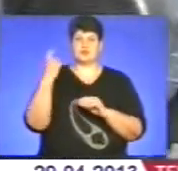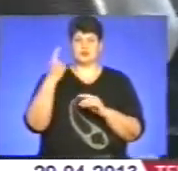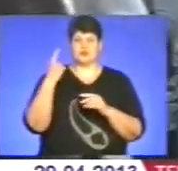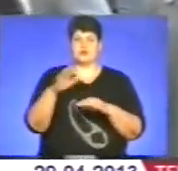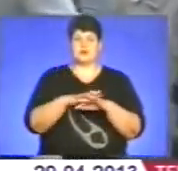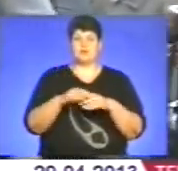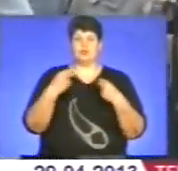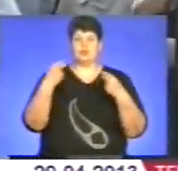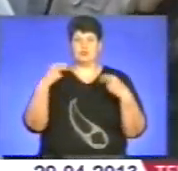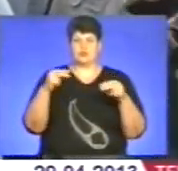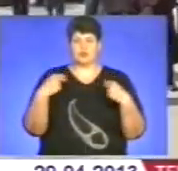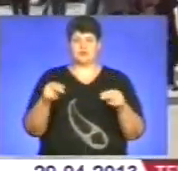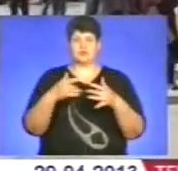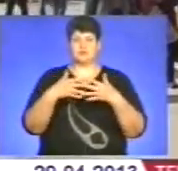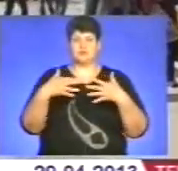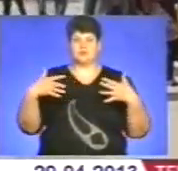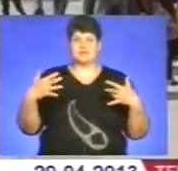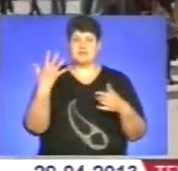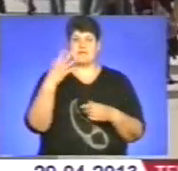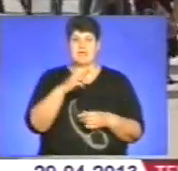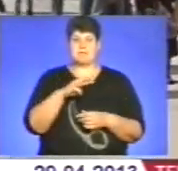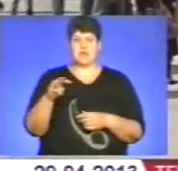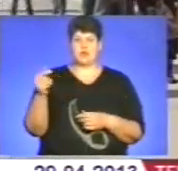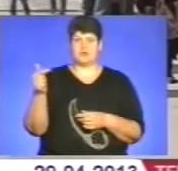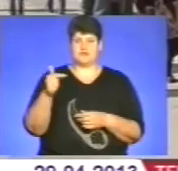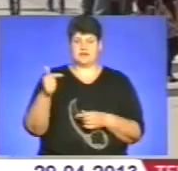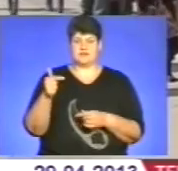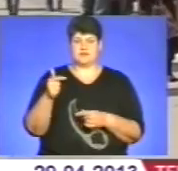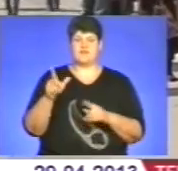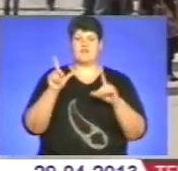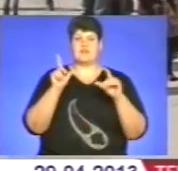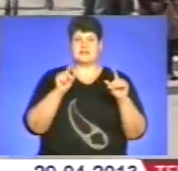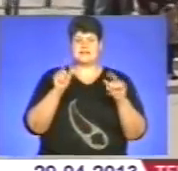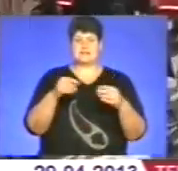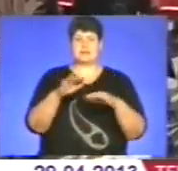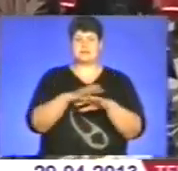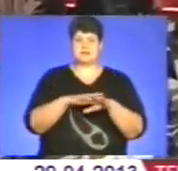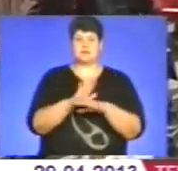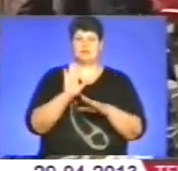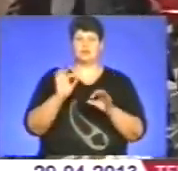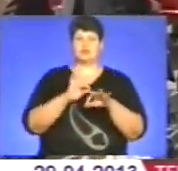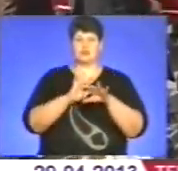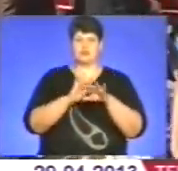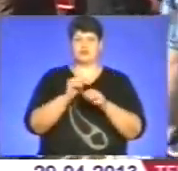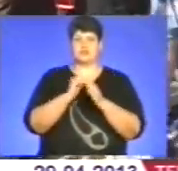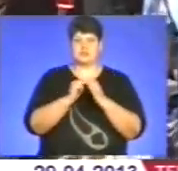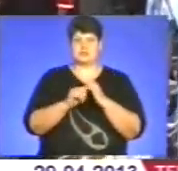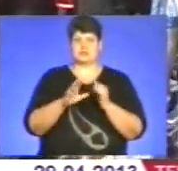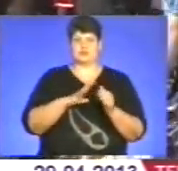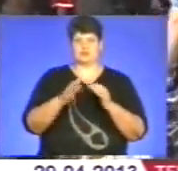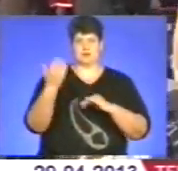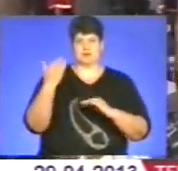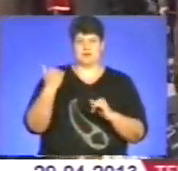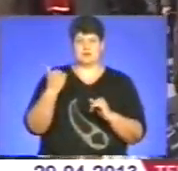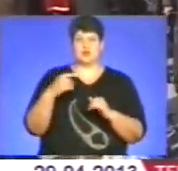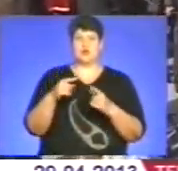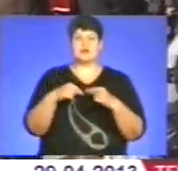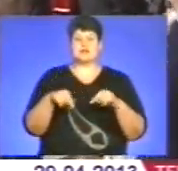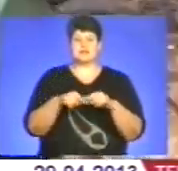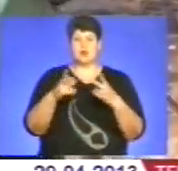реалізовано продукції майже на 5 мільйонів гривень. Очевидно, виїзні торговиці проводитимуть частіше, як було торік. Організатори